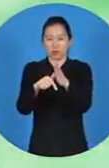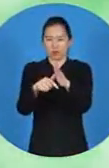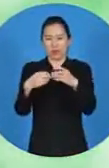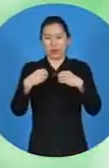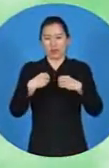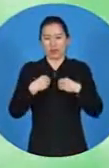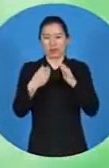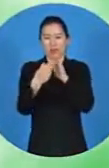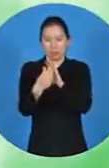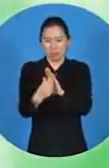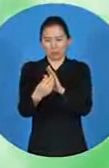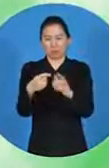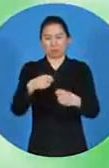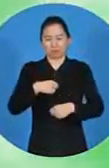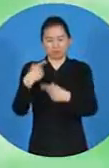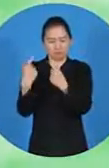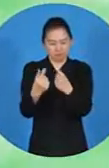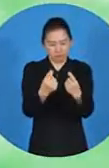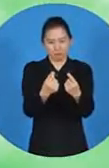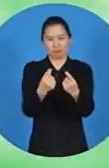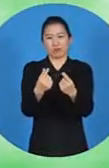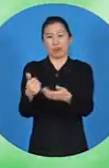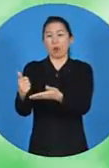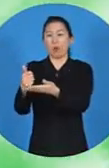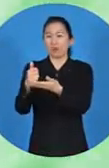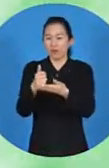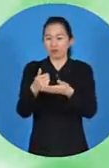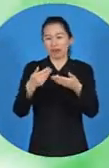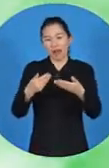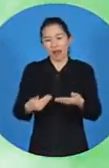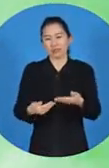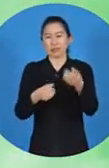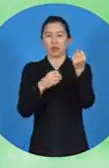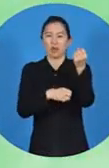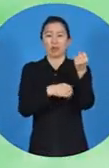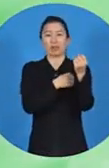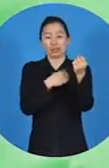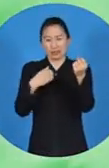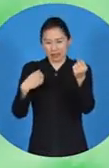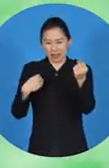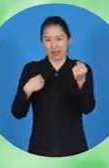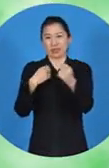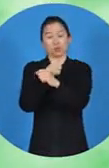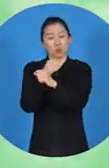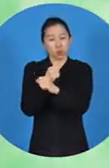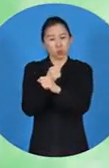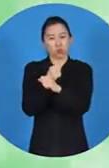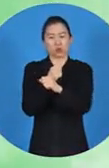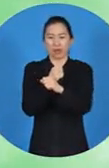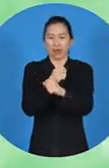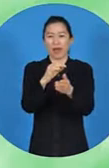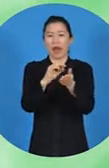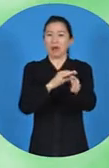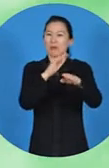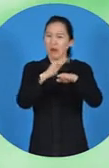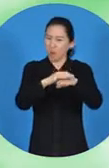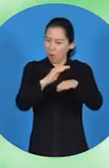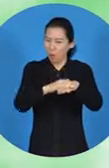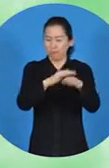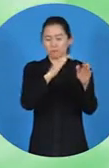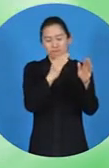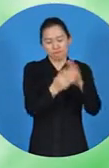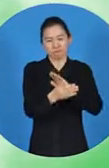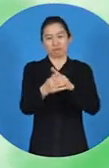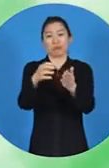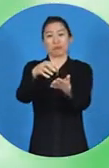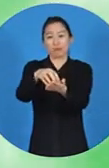染防止策の徹底を行った上で、お客様が安心して入店できる工夫や思い切った業態転